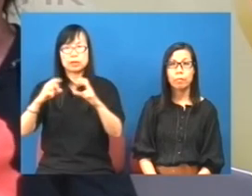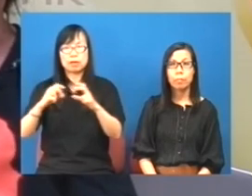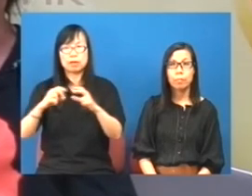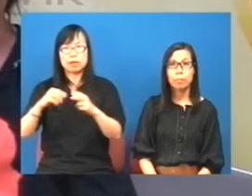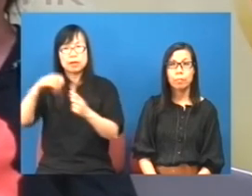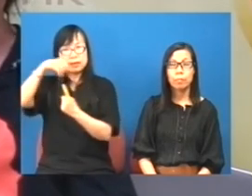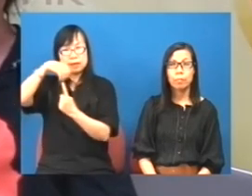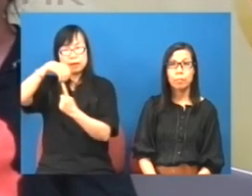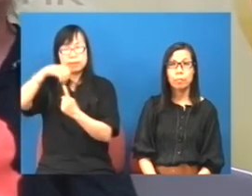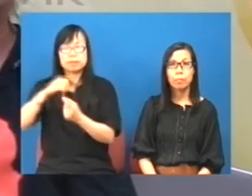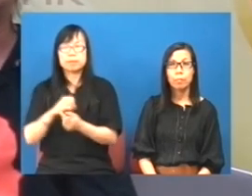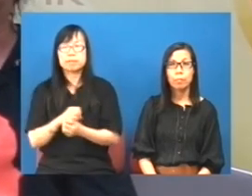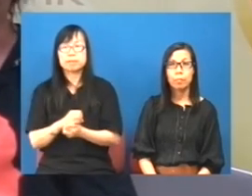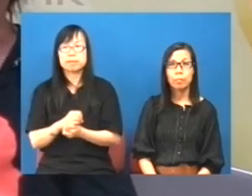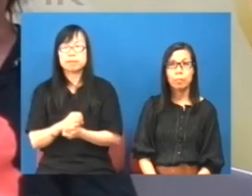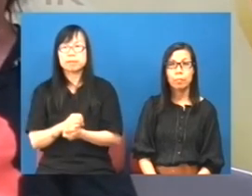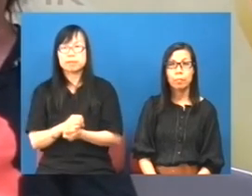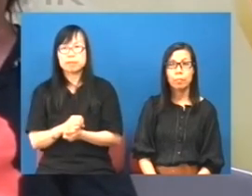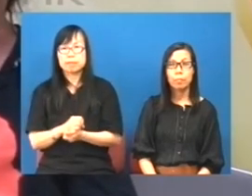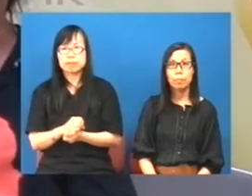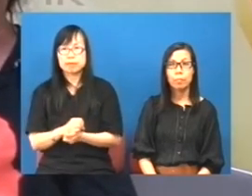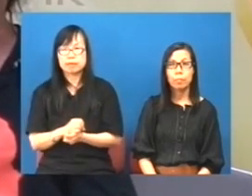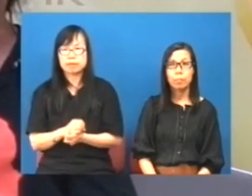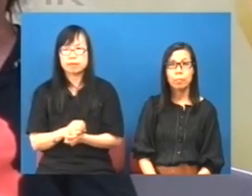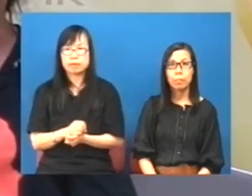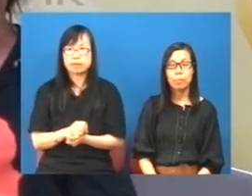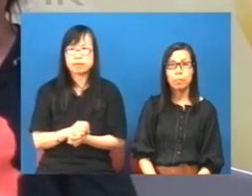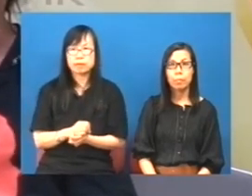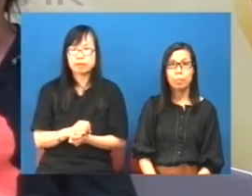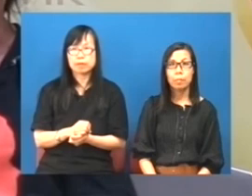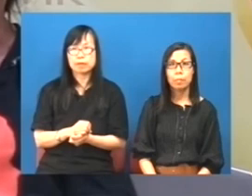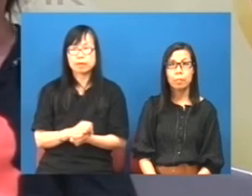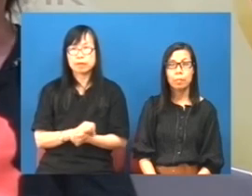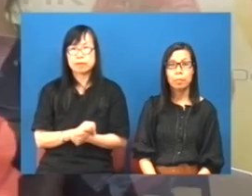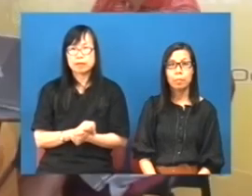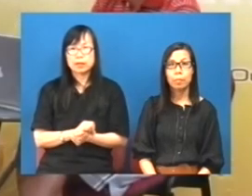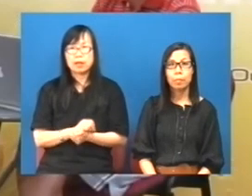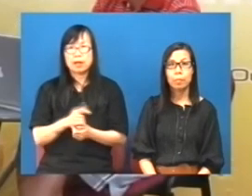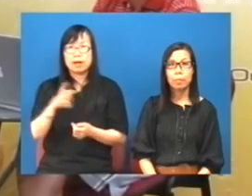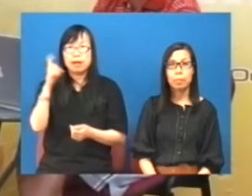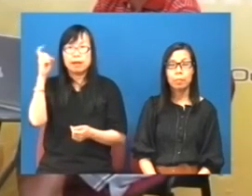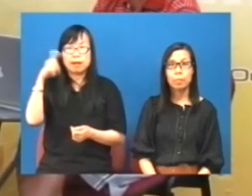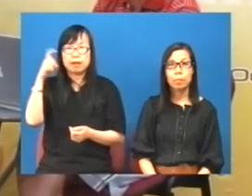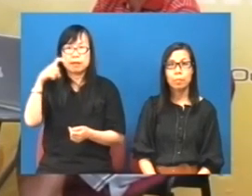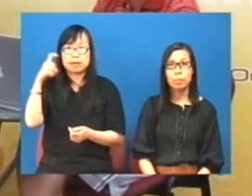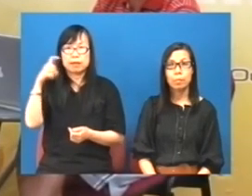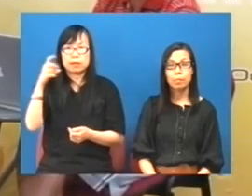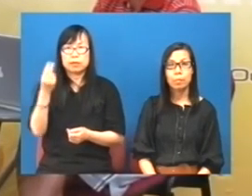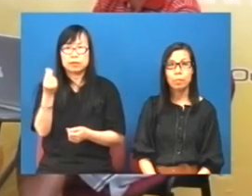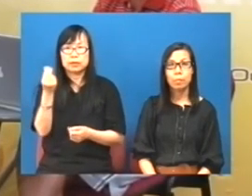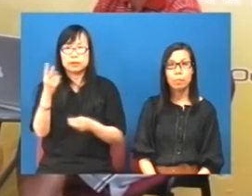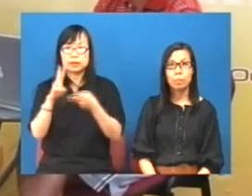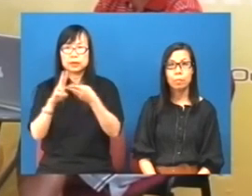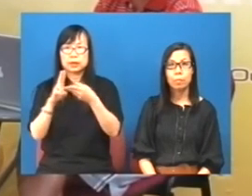九龍中沙中線那